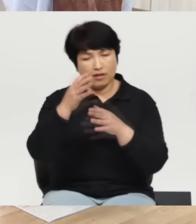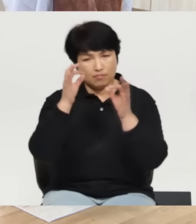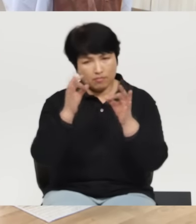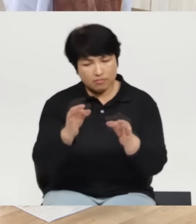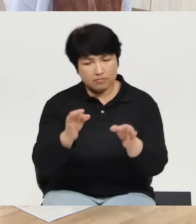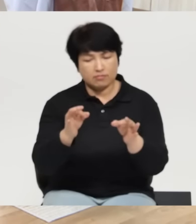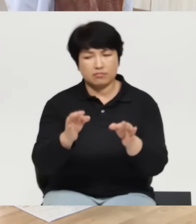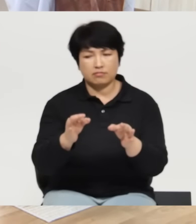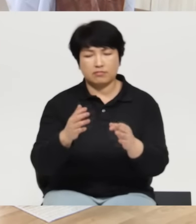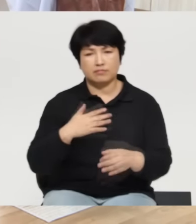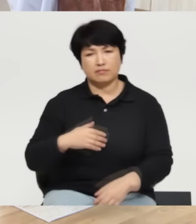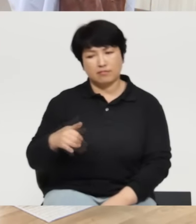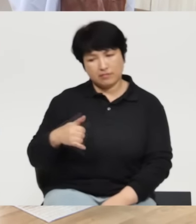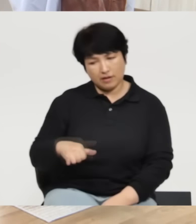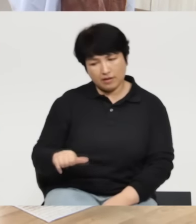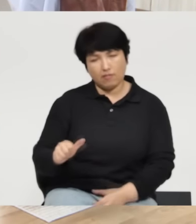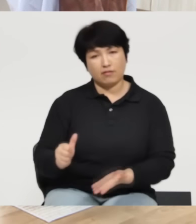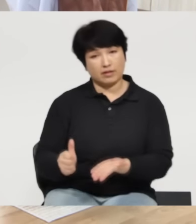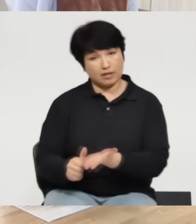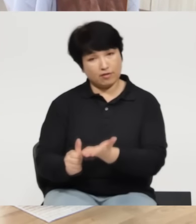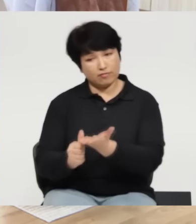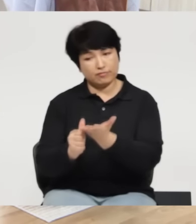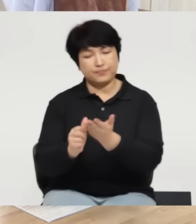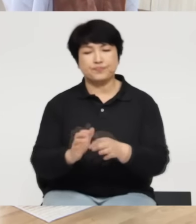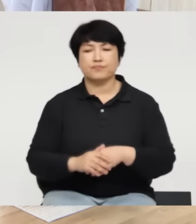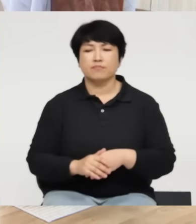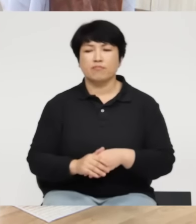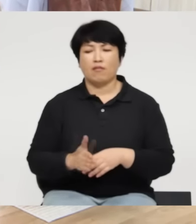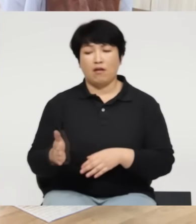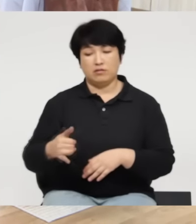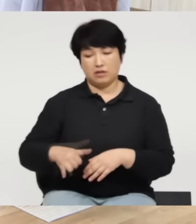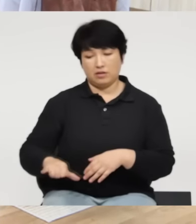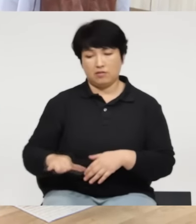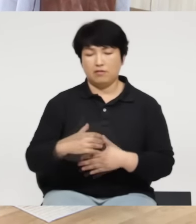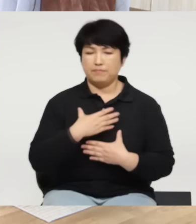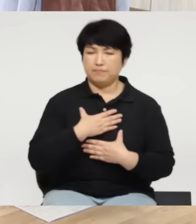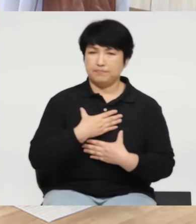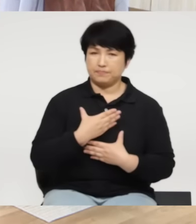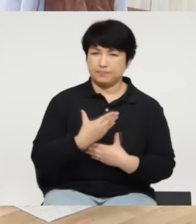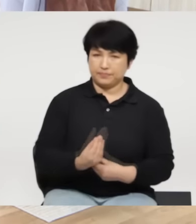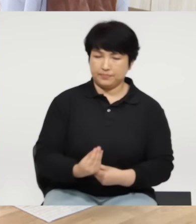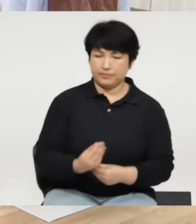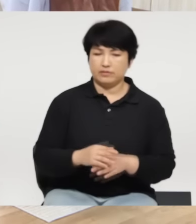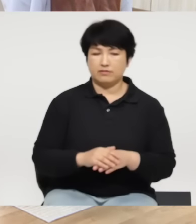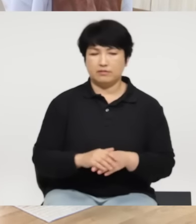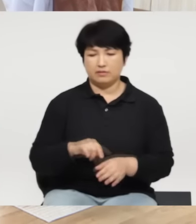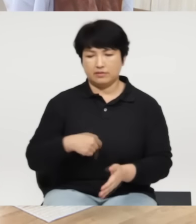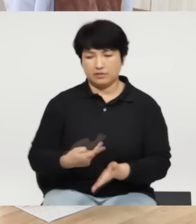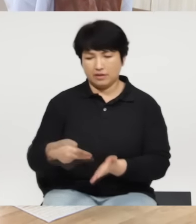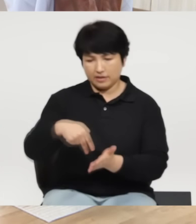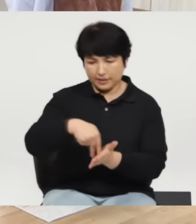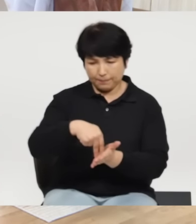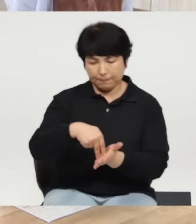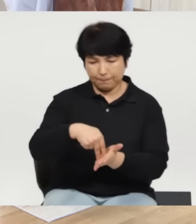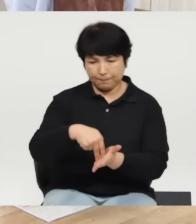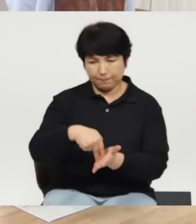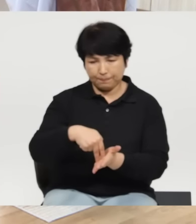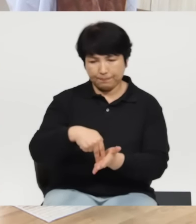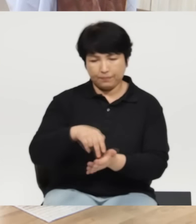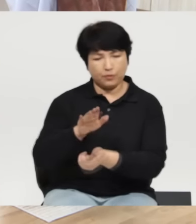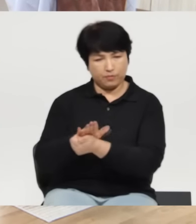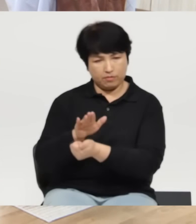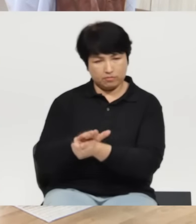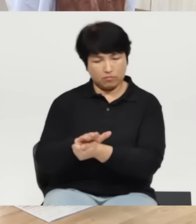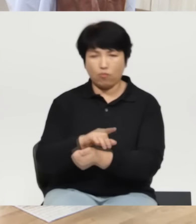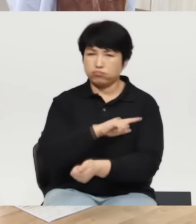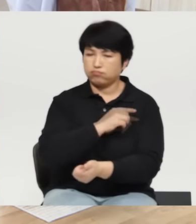스님 직무 직사를 들으면서 아이를 키우면서 아이의 심리적 안정하고 자립심을